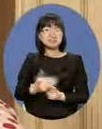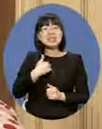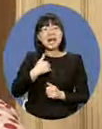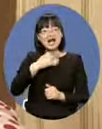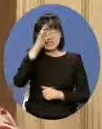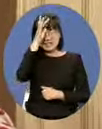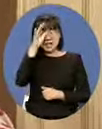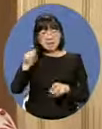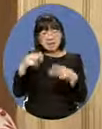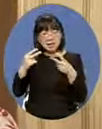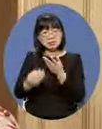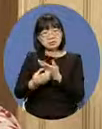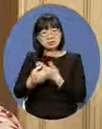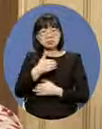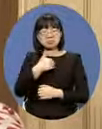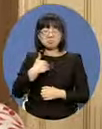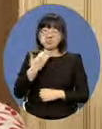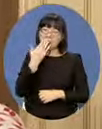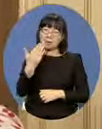나 라면 끓일 수 있어.